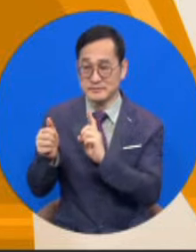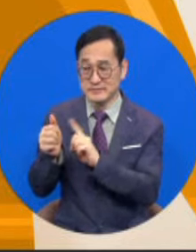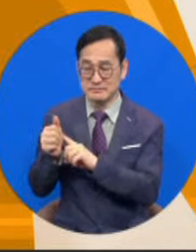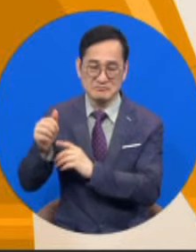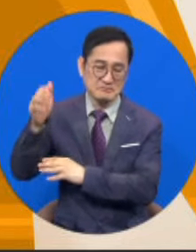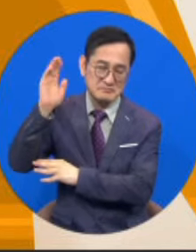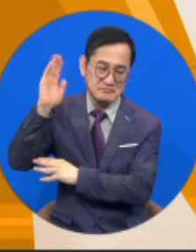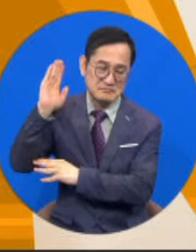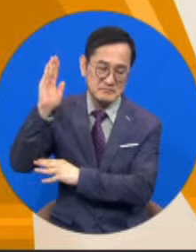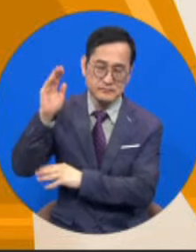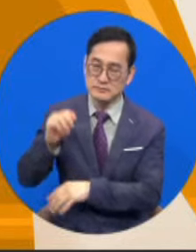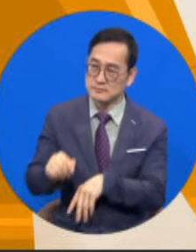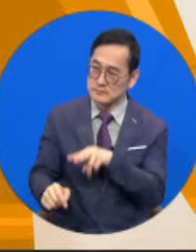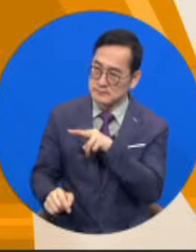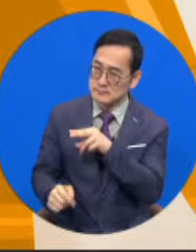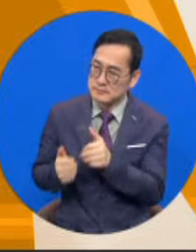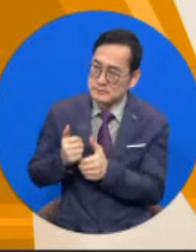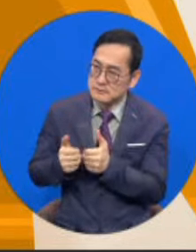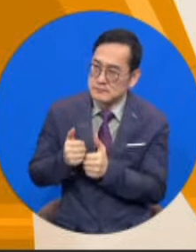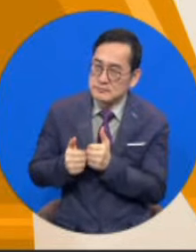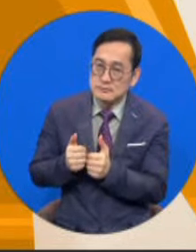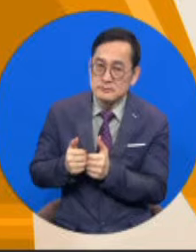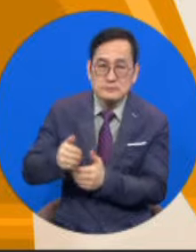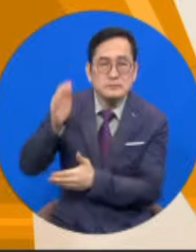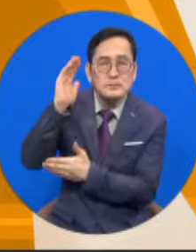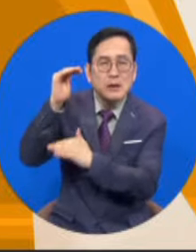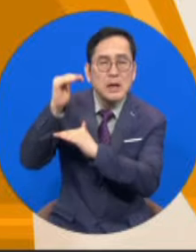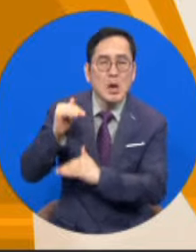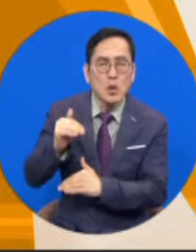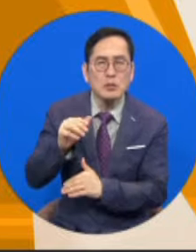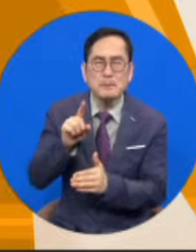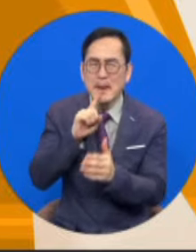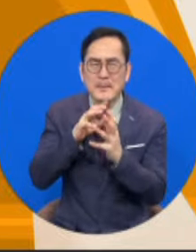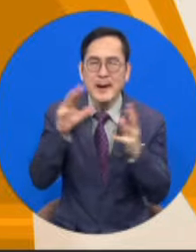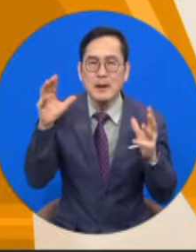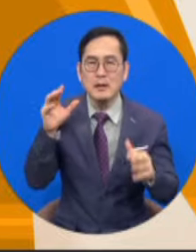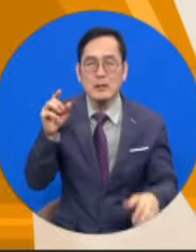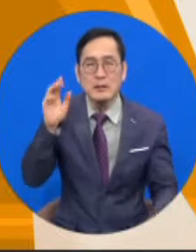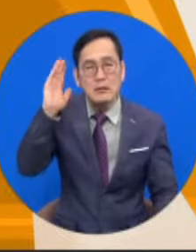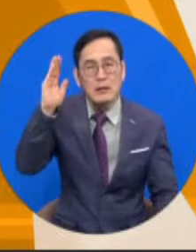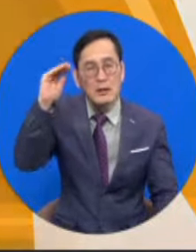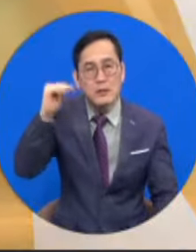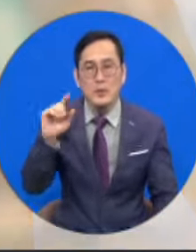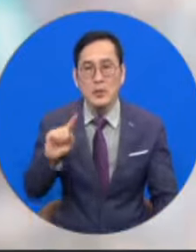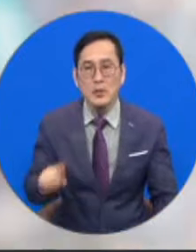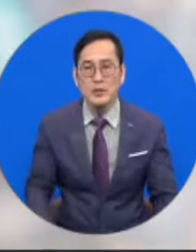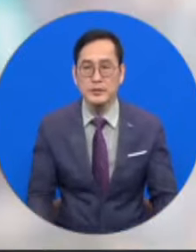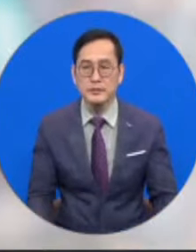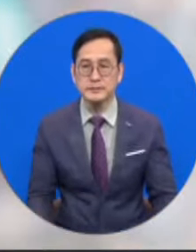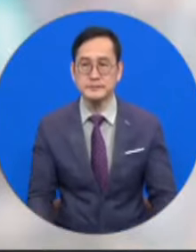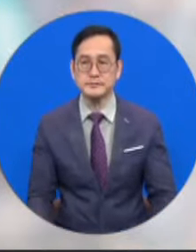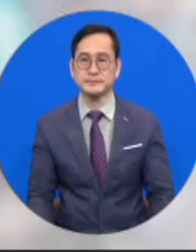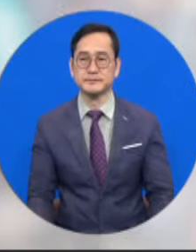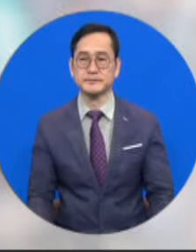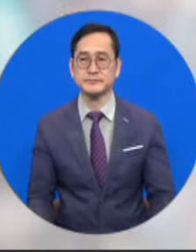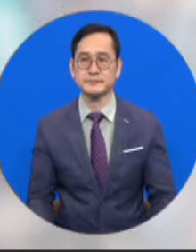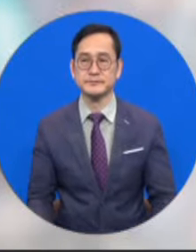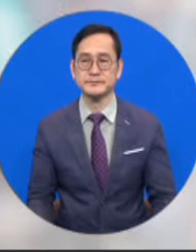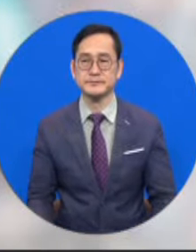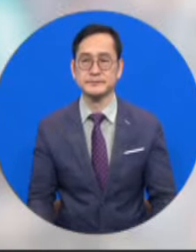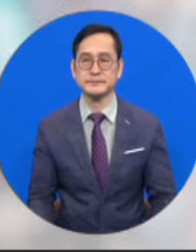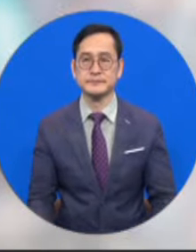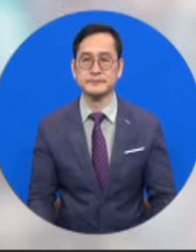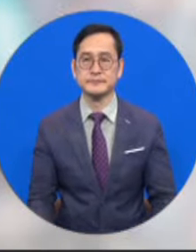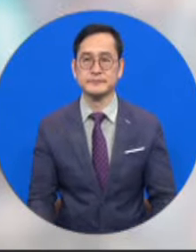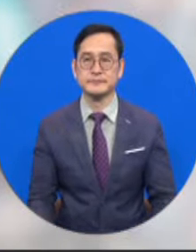논란이 되고 있습니다 어떤 특강 내용이길래 논란 일고 있을까 함께 보시죠 지난